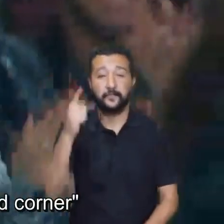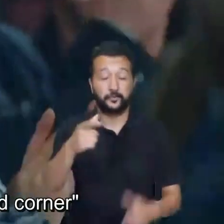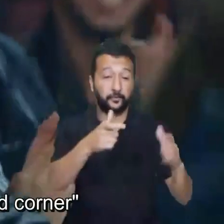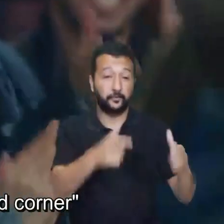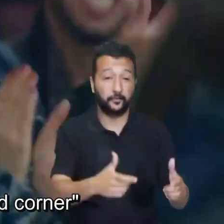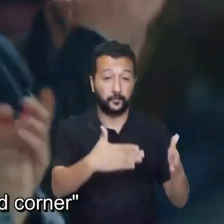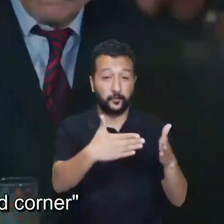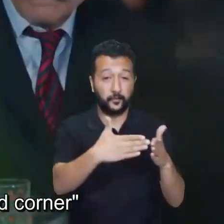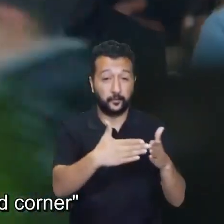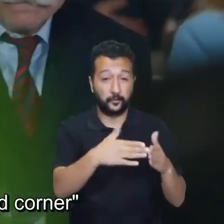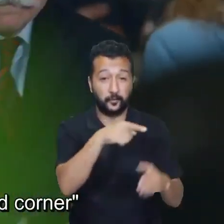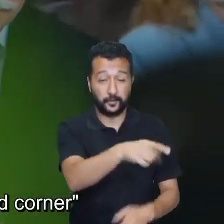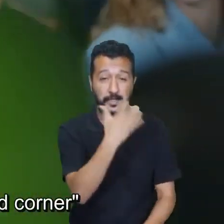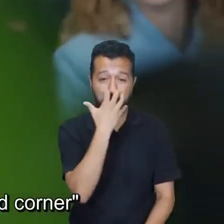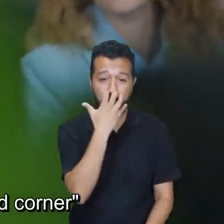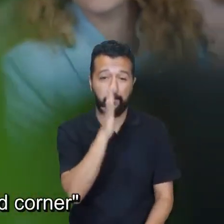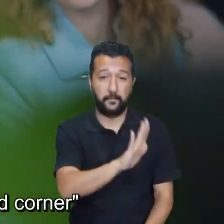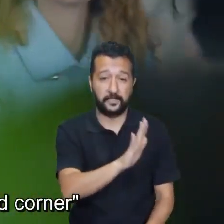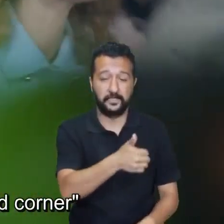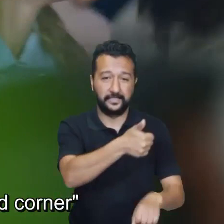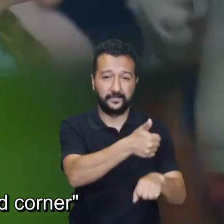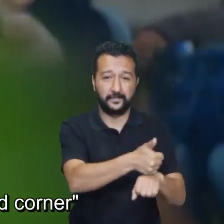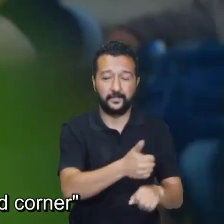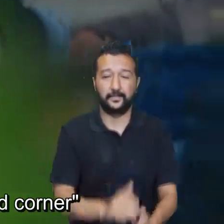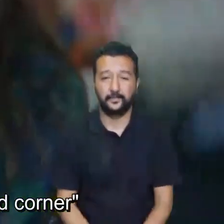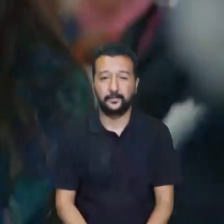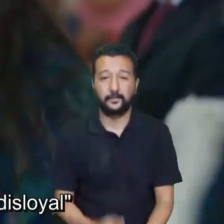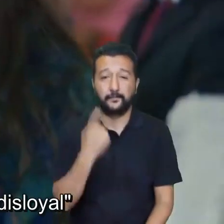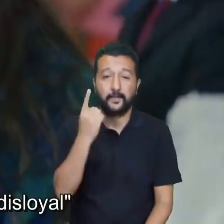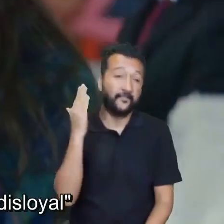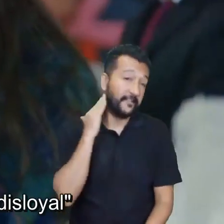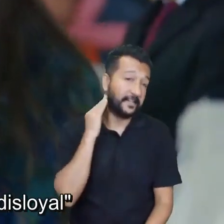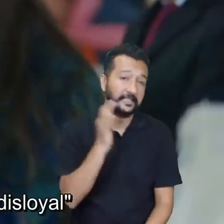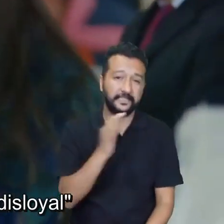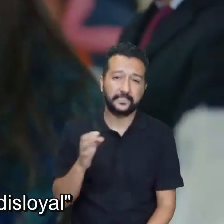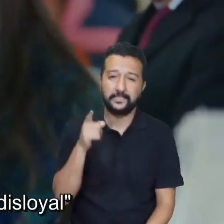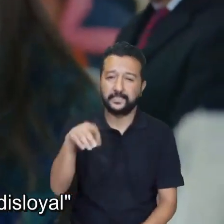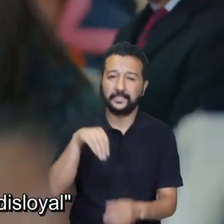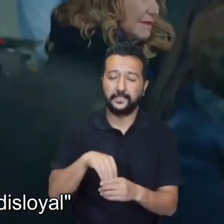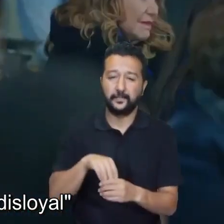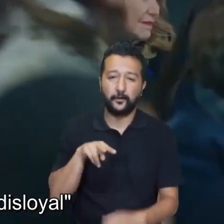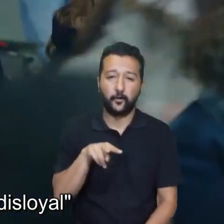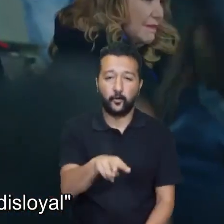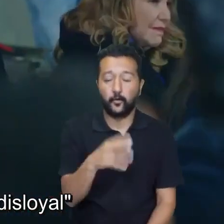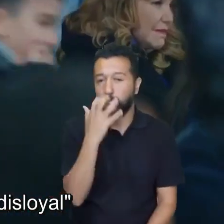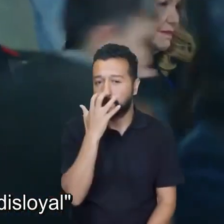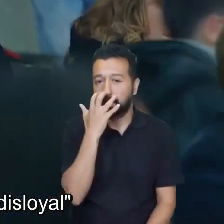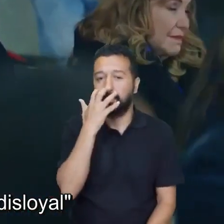Hangimiz bir kuytu köşe başı. Münir ve Adile'nin canları sıkkın, suratları asık.